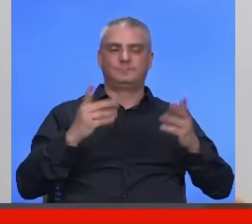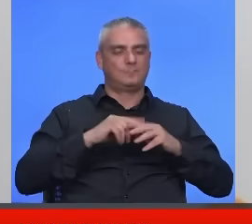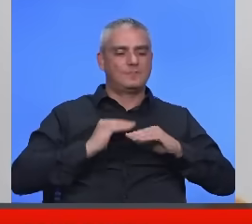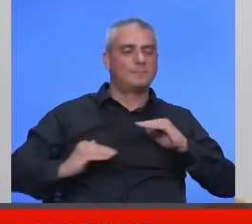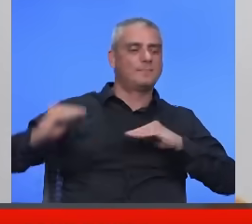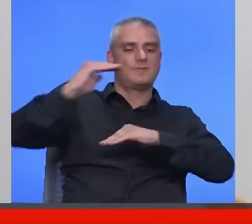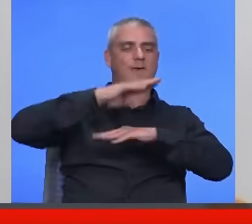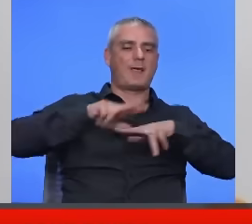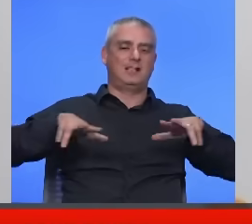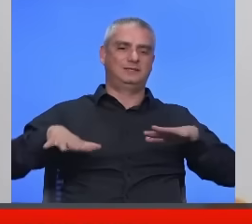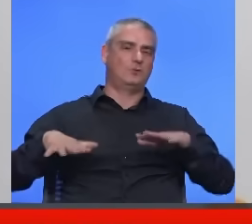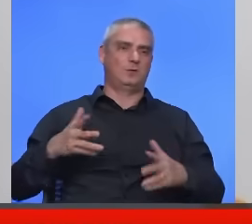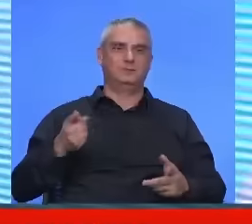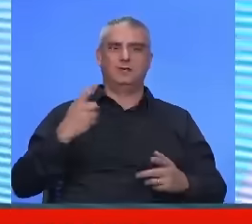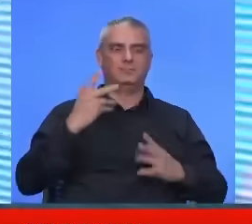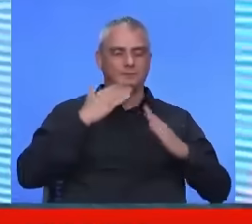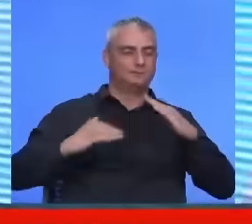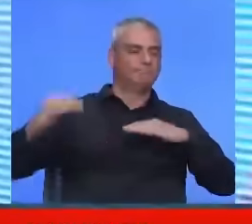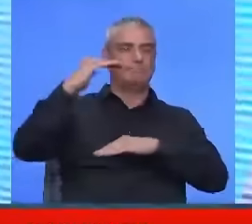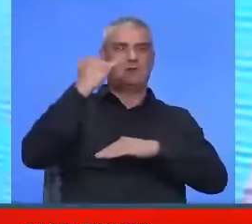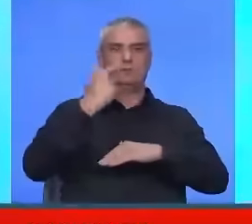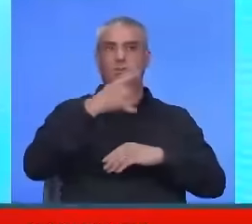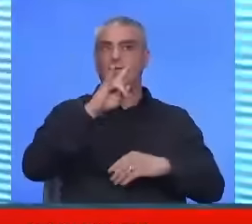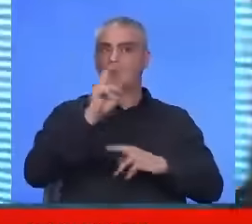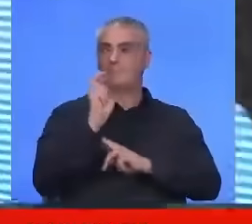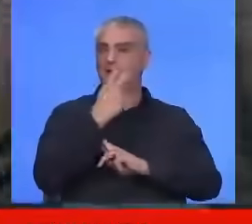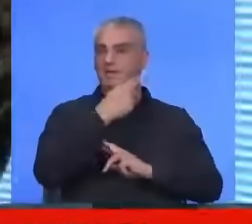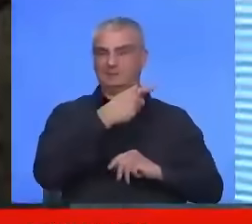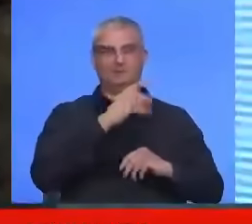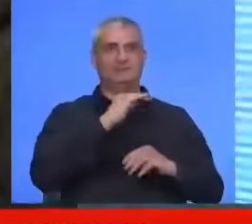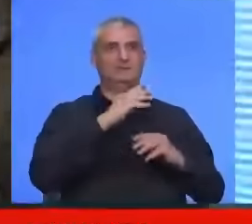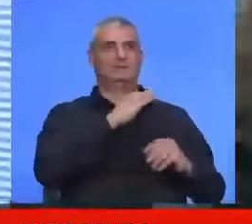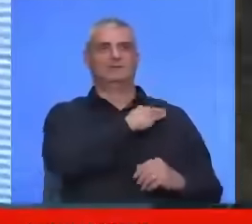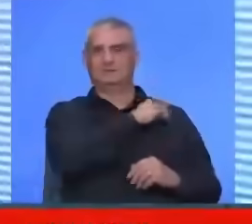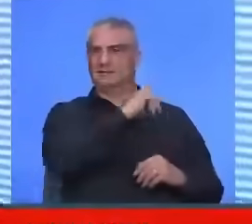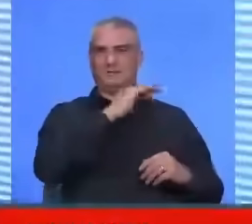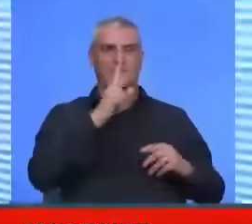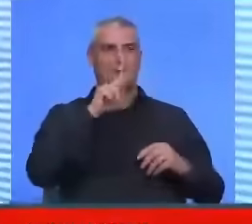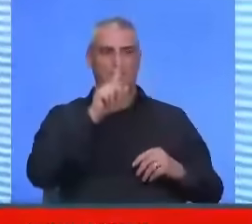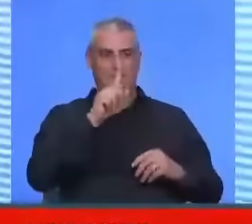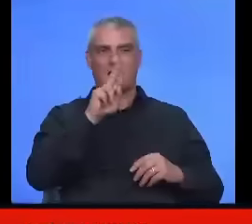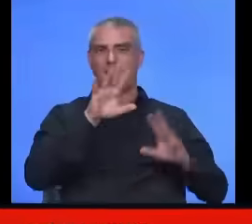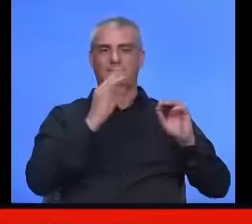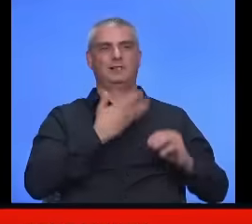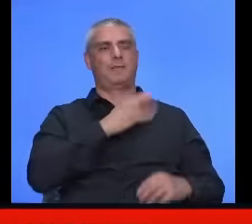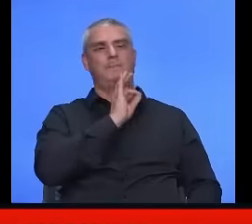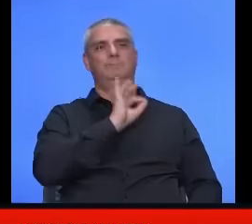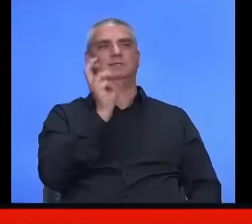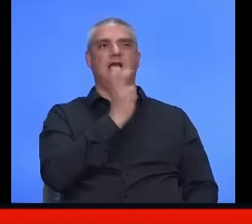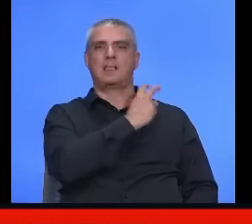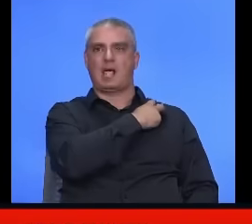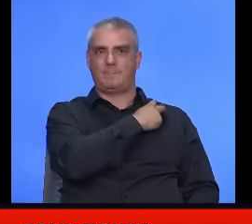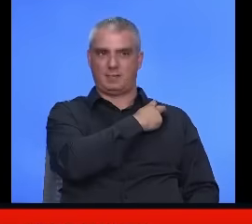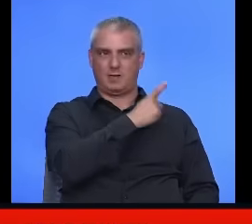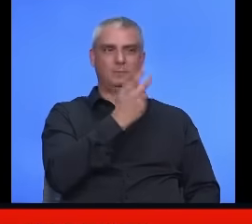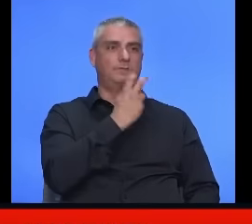לרחף מעל סיטואציות, להיות מעליהם. חממי התגייס לגבעתי ב-2001. ב-2010 קיבל את אות מצטיין הרמטכ"ל.